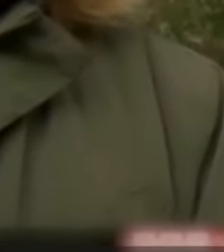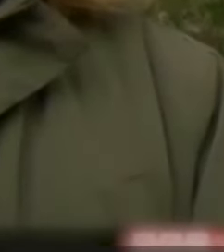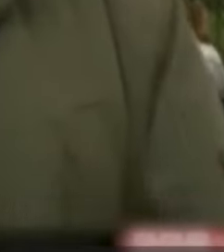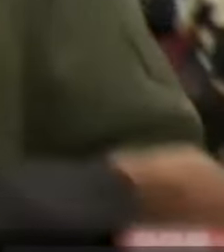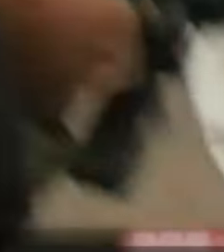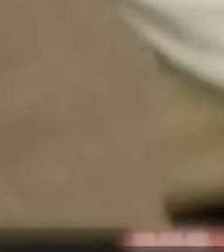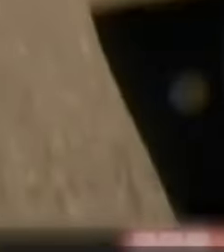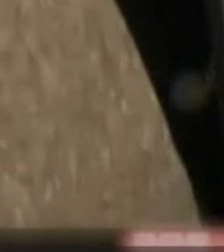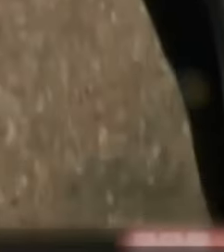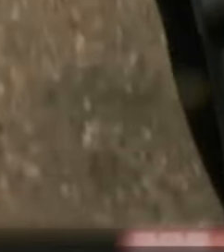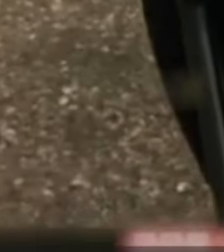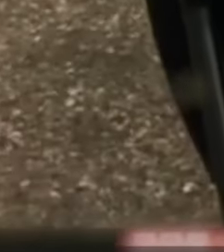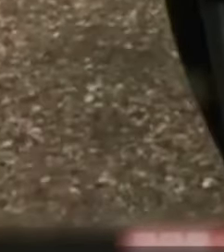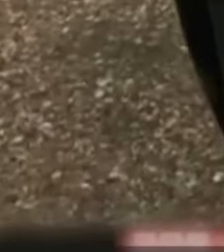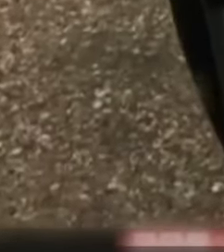to my daughter.